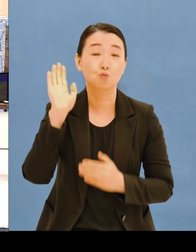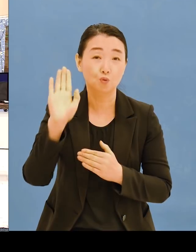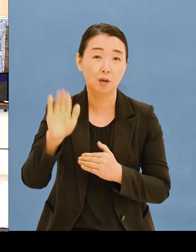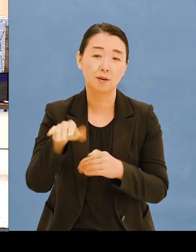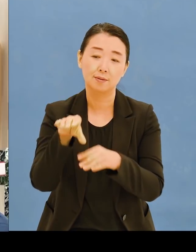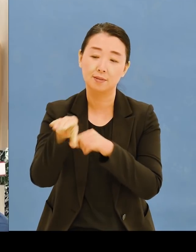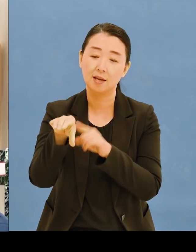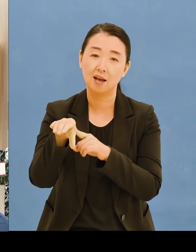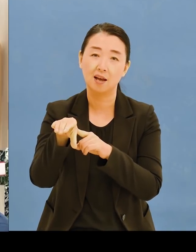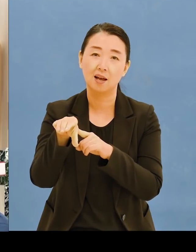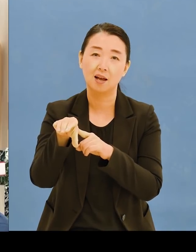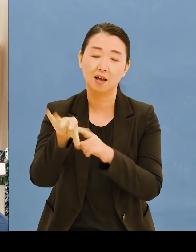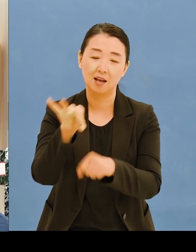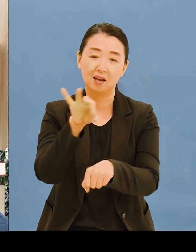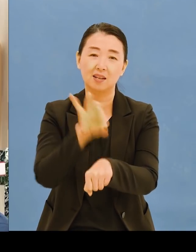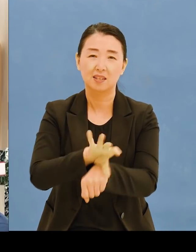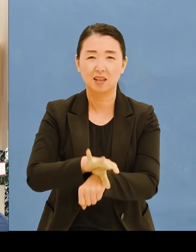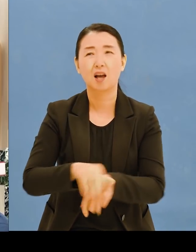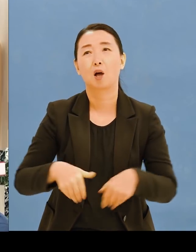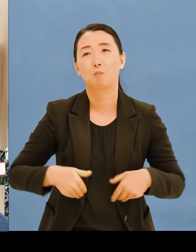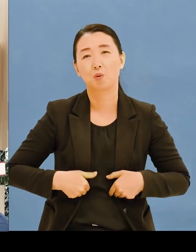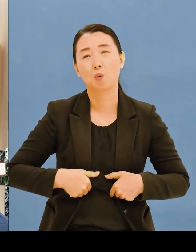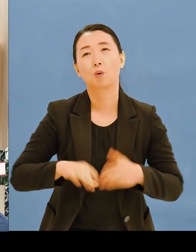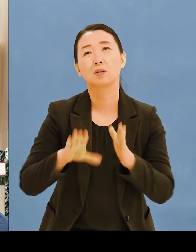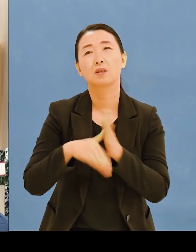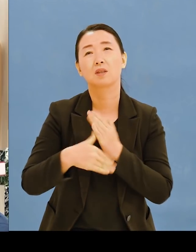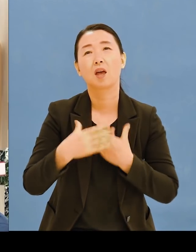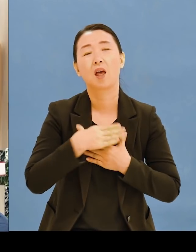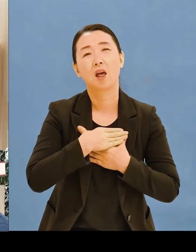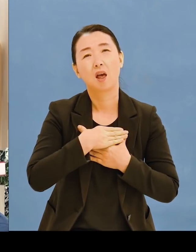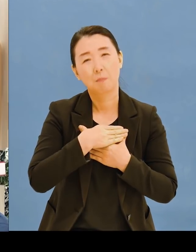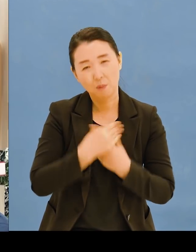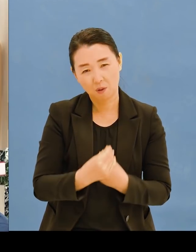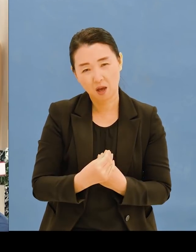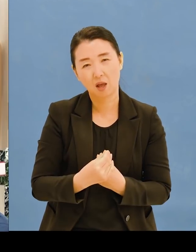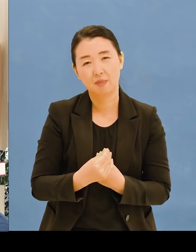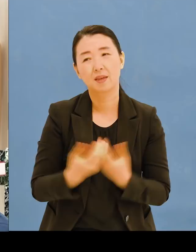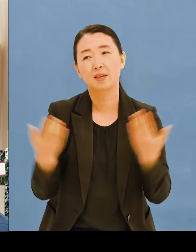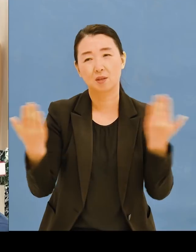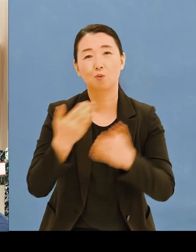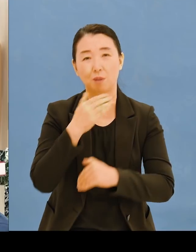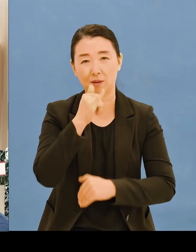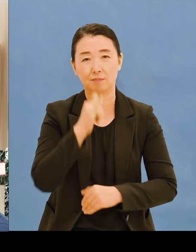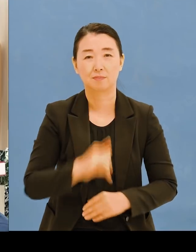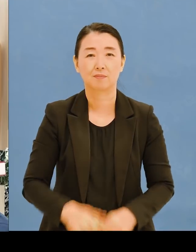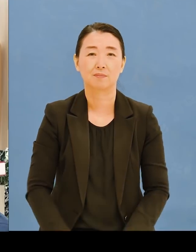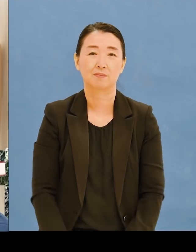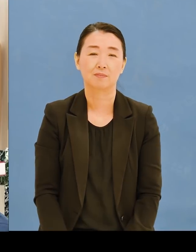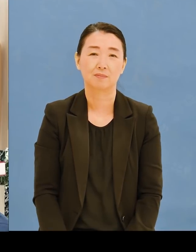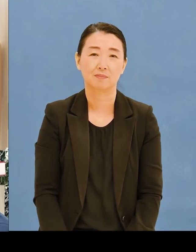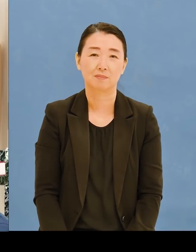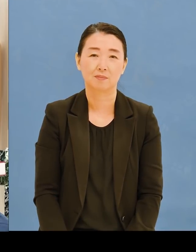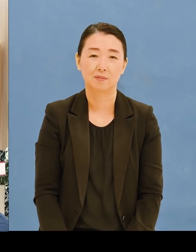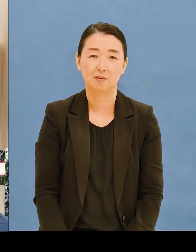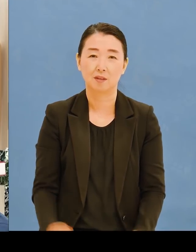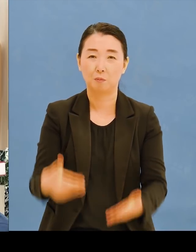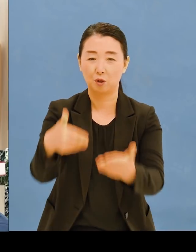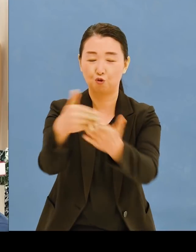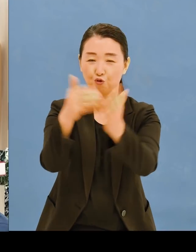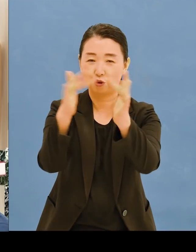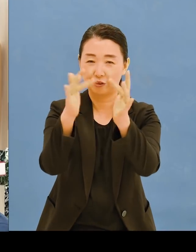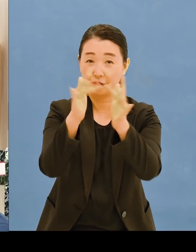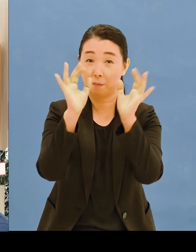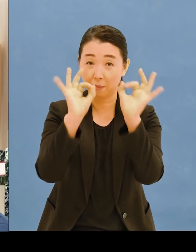따고 그다음에 이제 차를 이제 사야지 다닐 수가 있으니까 일도 할 수 있고 사역도 할 수 있고. 그래서 중고 이제